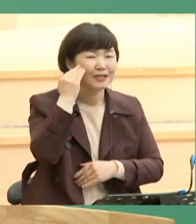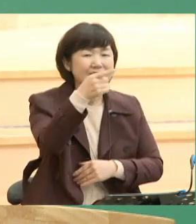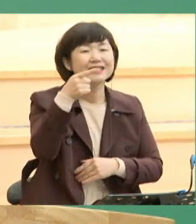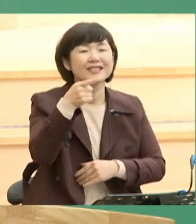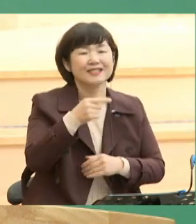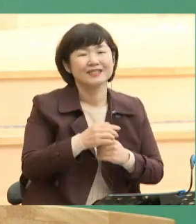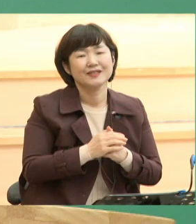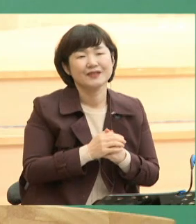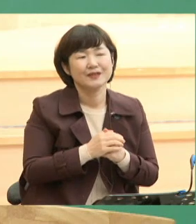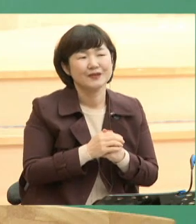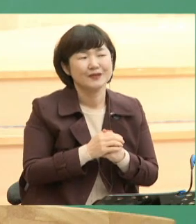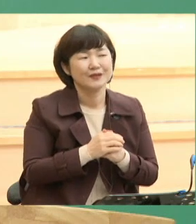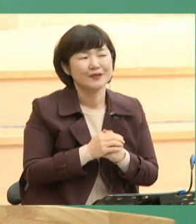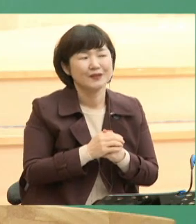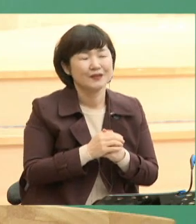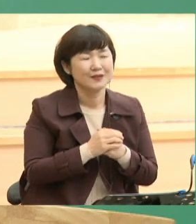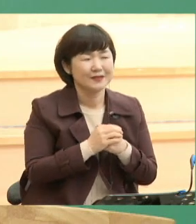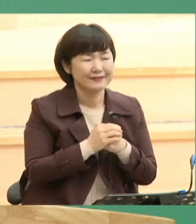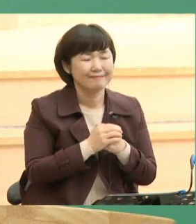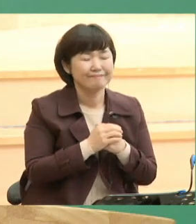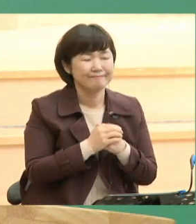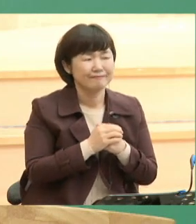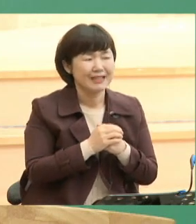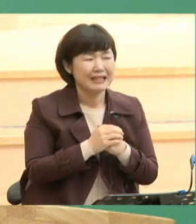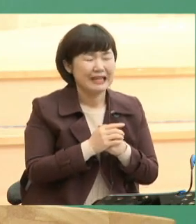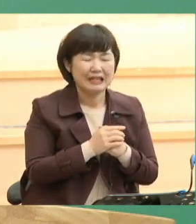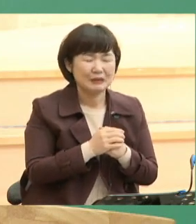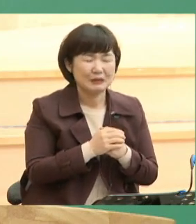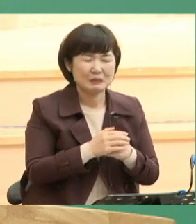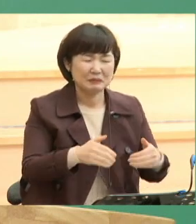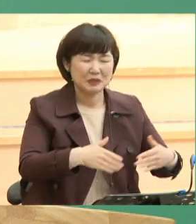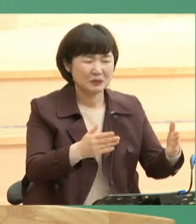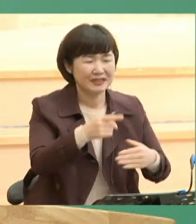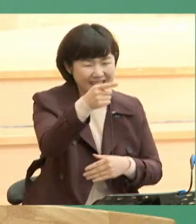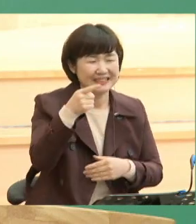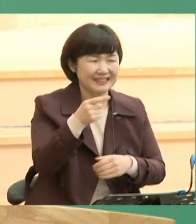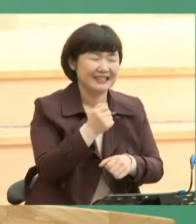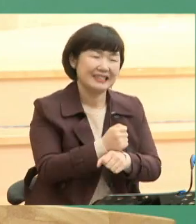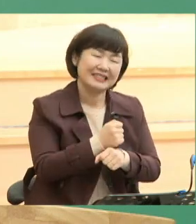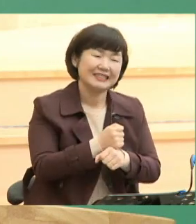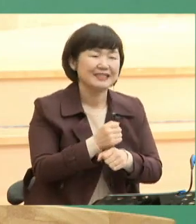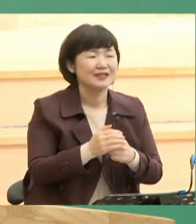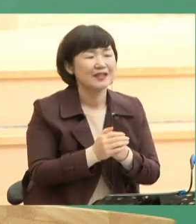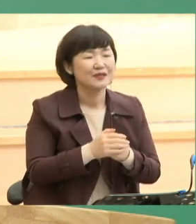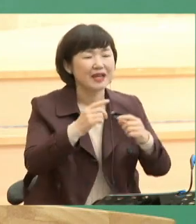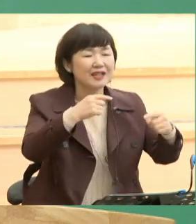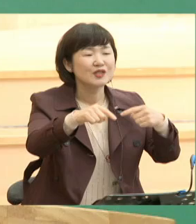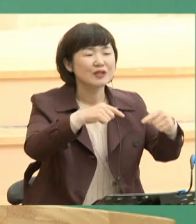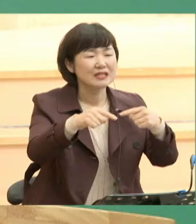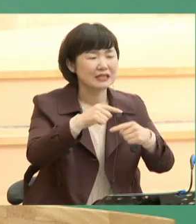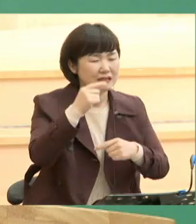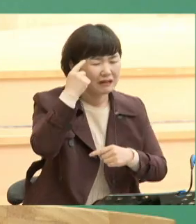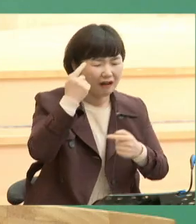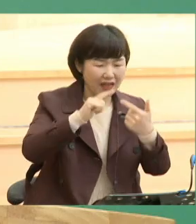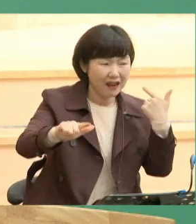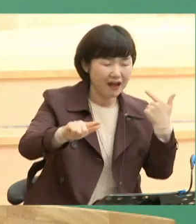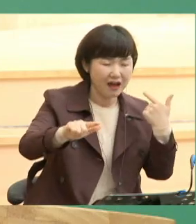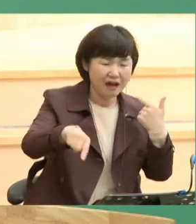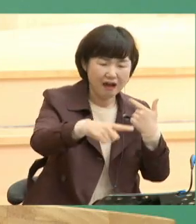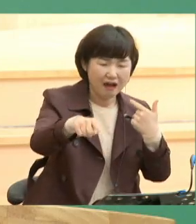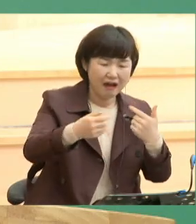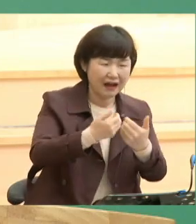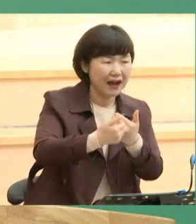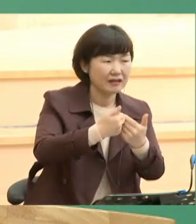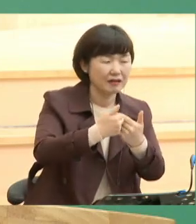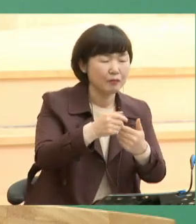1등이 5 쓸데없는 일 때문에 정치적인 견해 차이로 인한 갈등이 예를